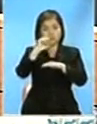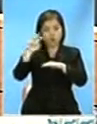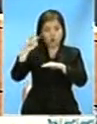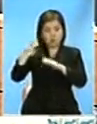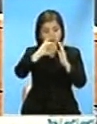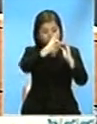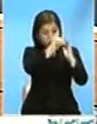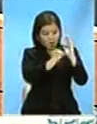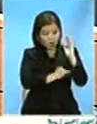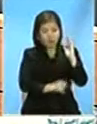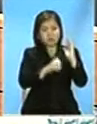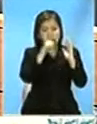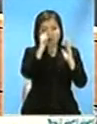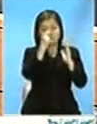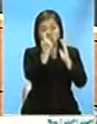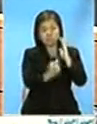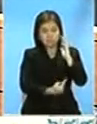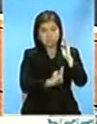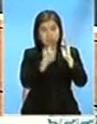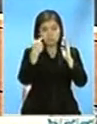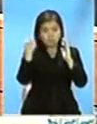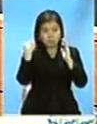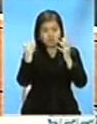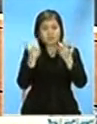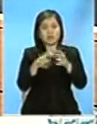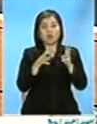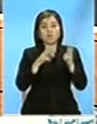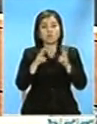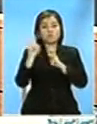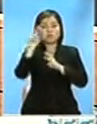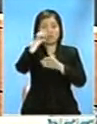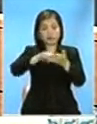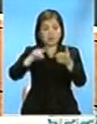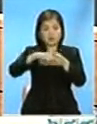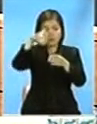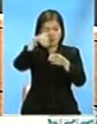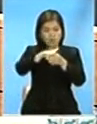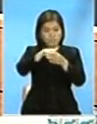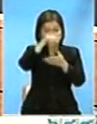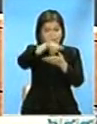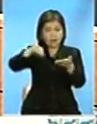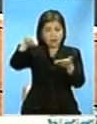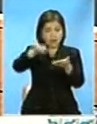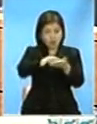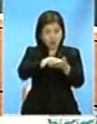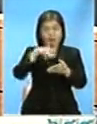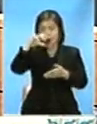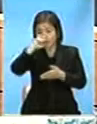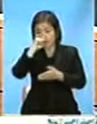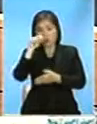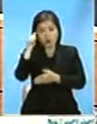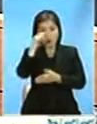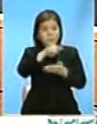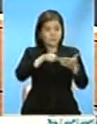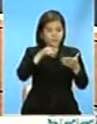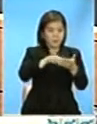ขตเลือกตั้งนั้นได้1คนและให้ใช้วิธีออกเสียงลงคะแนนโดยตรงและลับ